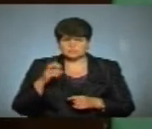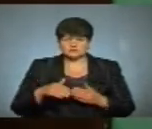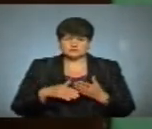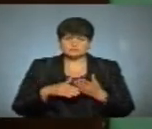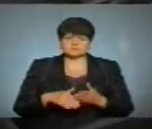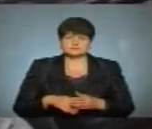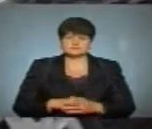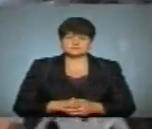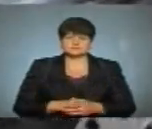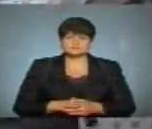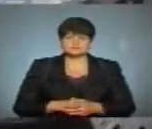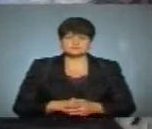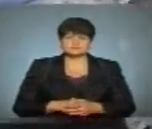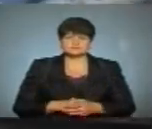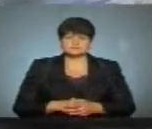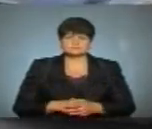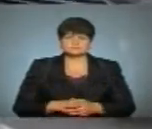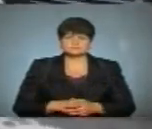Все добре.